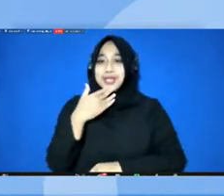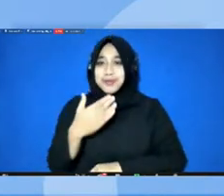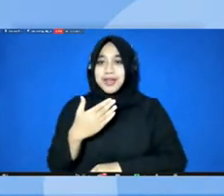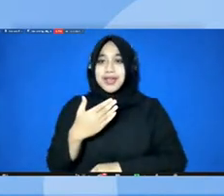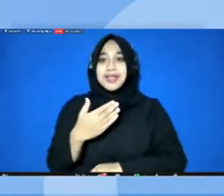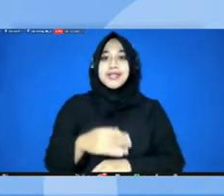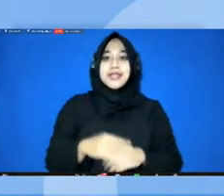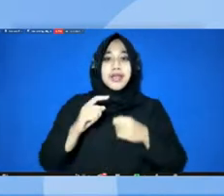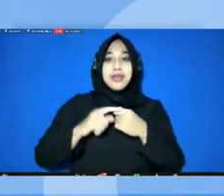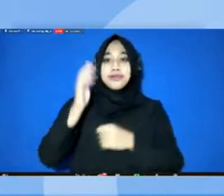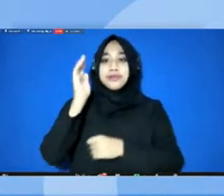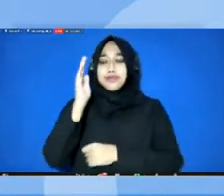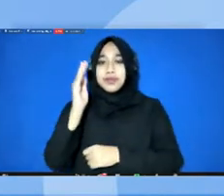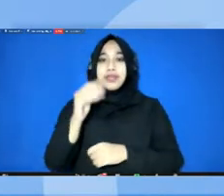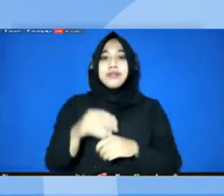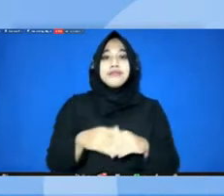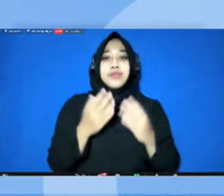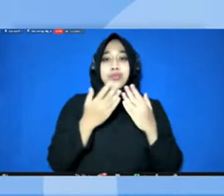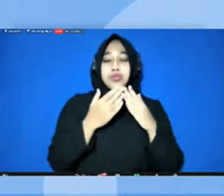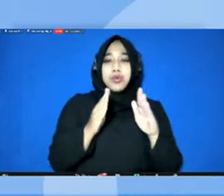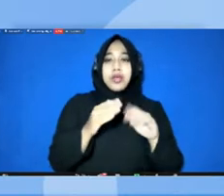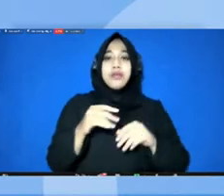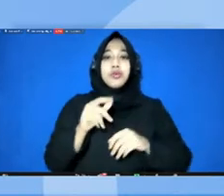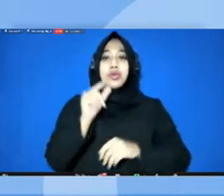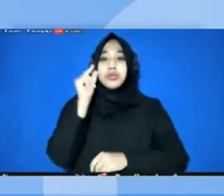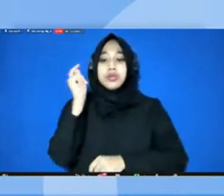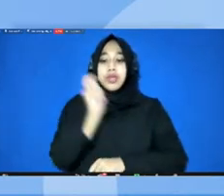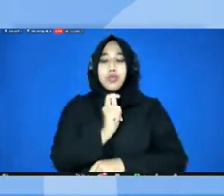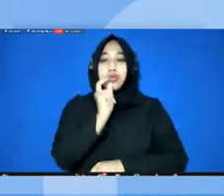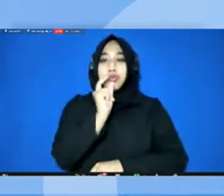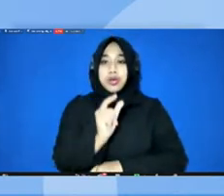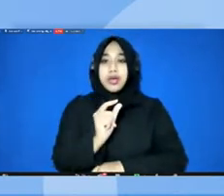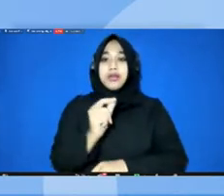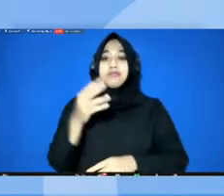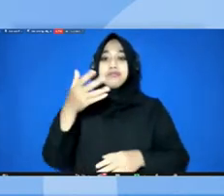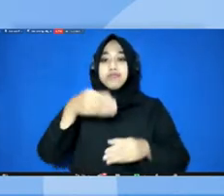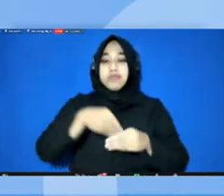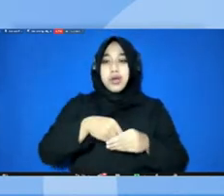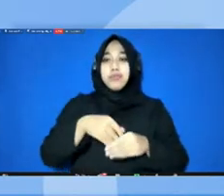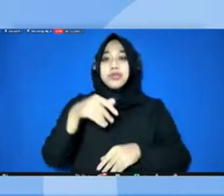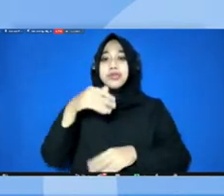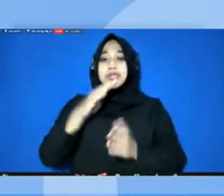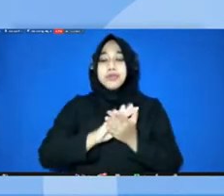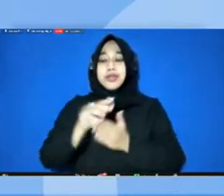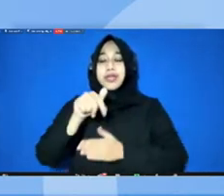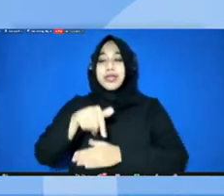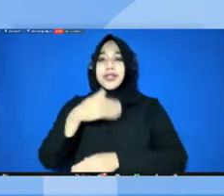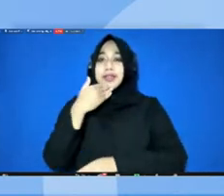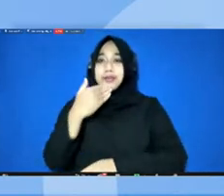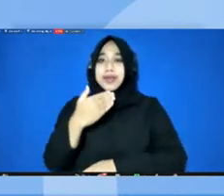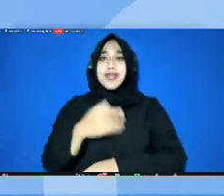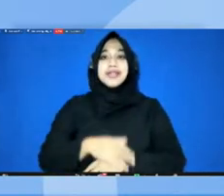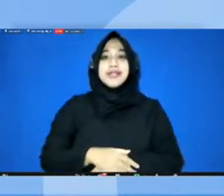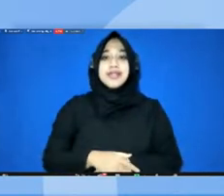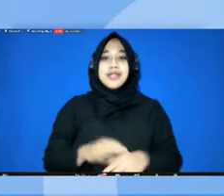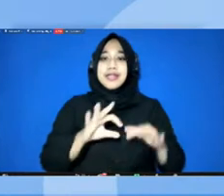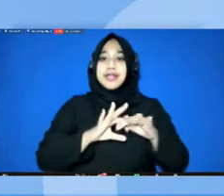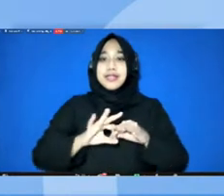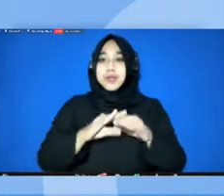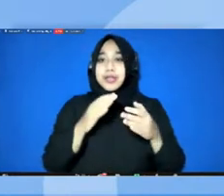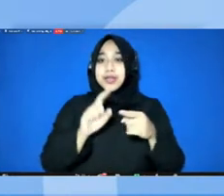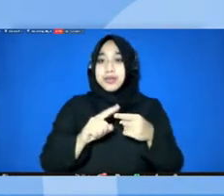keynote speaker, para panelis serta tamu undangan yang telah berkenan hadir pada kesempatan hari ini. Terima kasih atas perhatian dan kerjasama hadirin